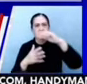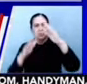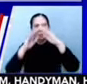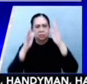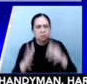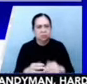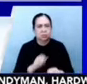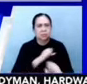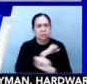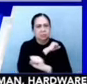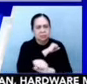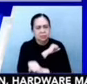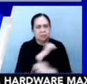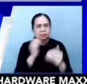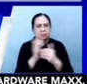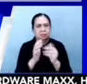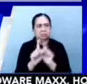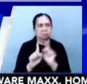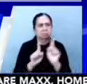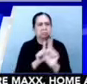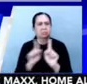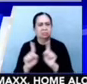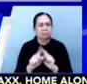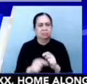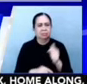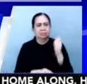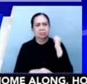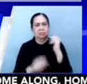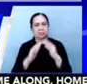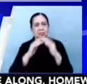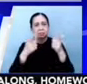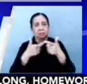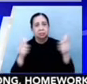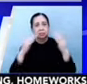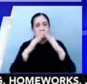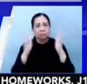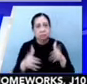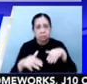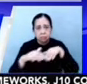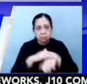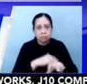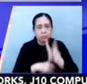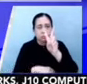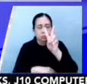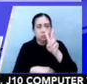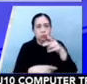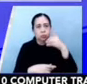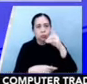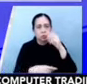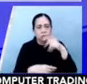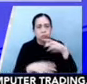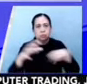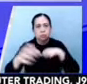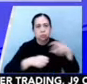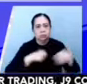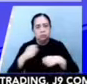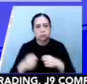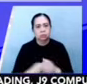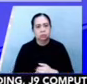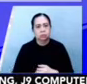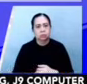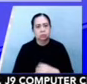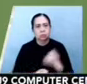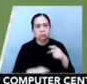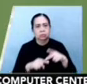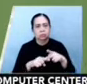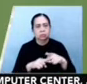pagnanakaw, salisi. Sa likod bahay namin, yung malaking bahay, pinasok niya po dalawang aso na kuha niya. Sa akin po siya nakatutok ng kutsilyo. Tapos yung isa